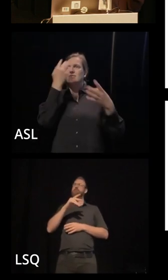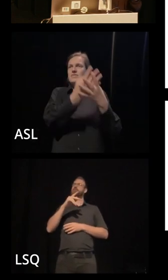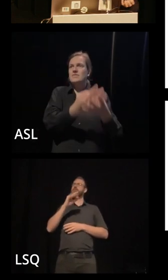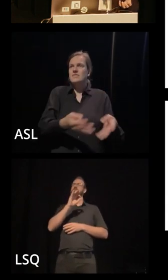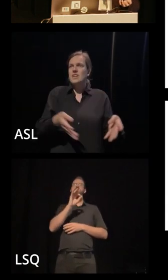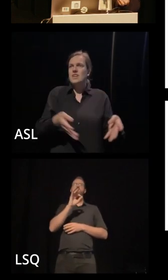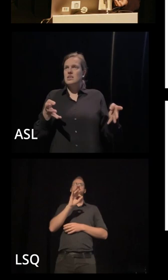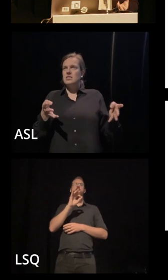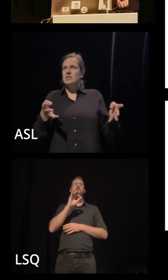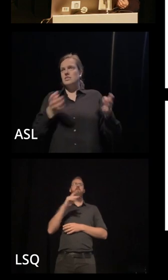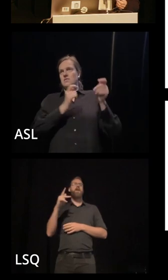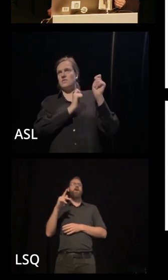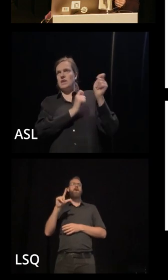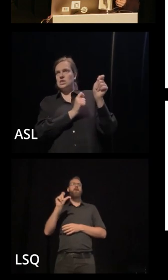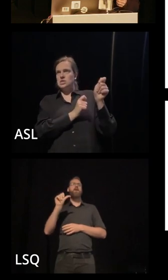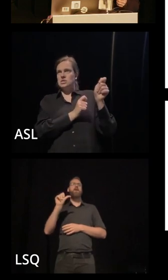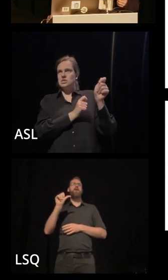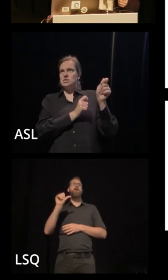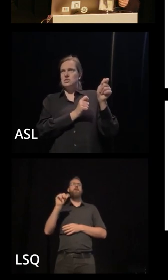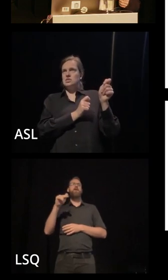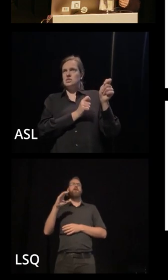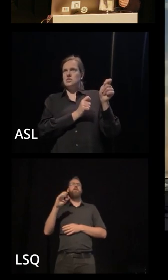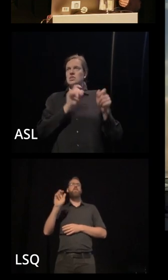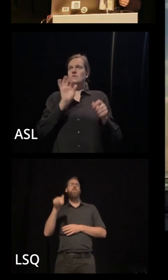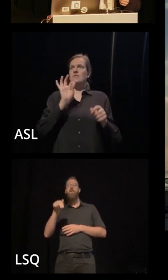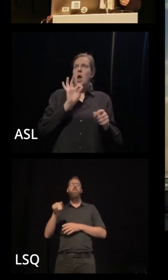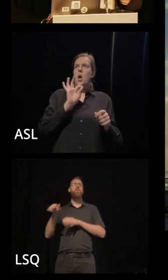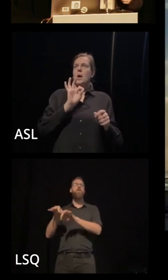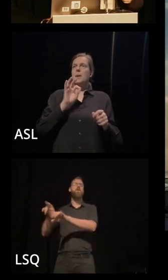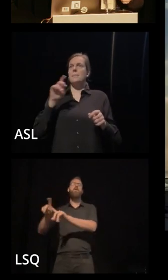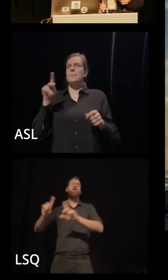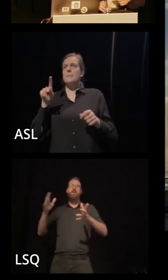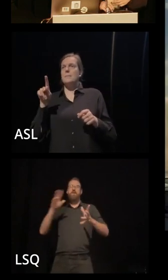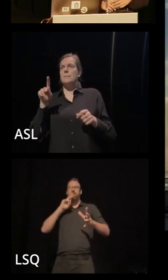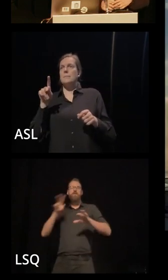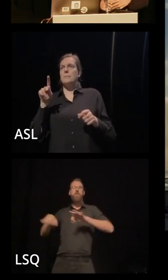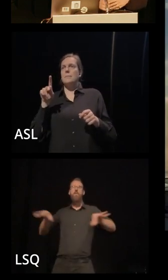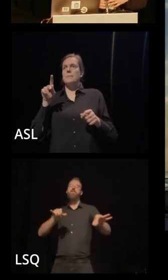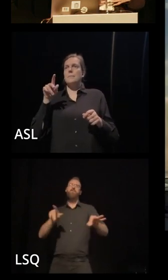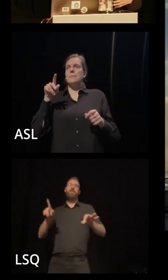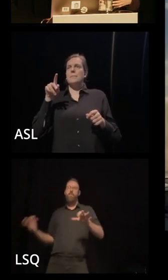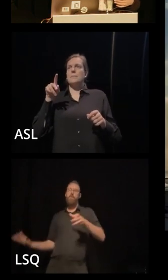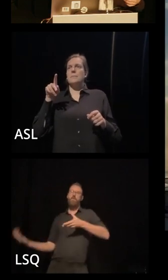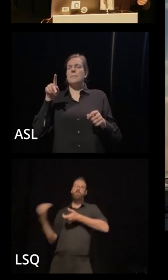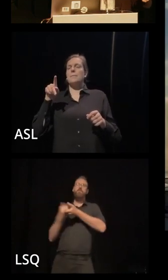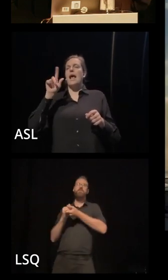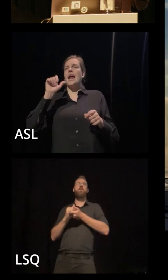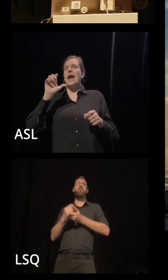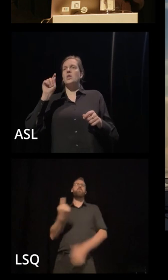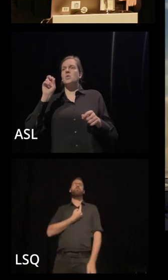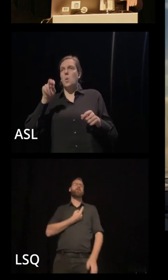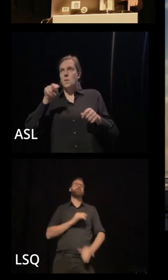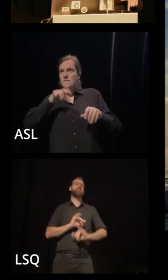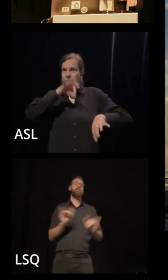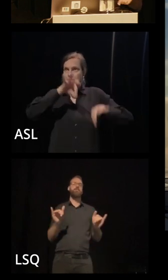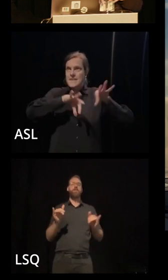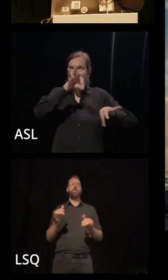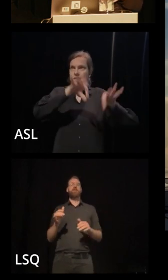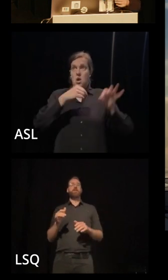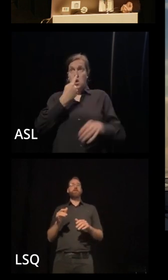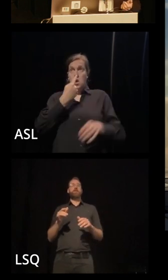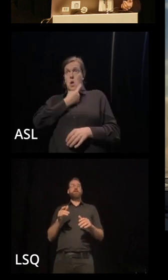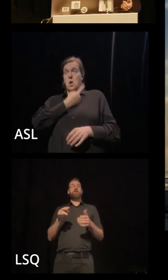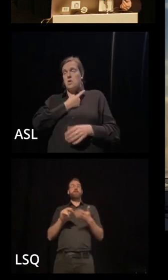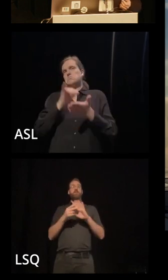inspiré vraiment la trame profonde du projet Écosystème. En fait, quand on aborde un écosystème dont on fait partie, on